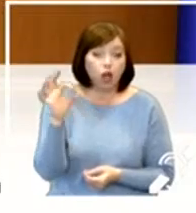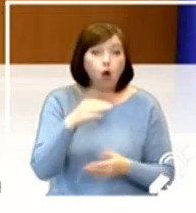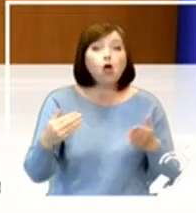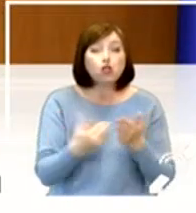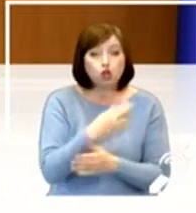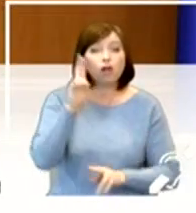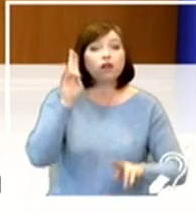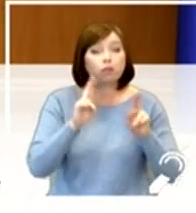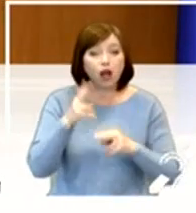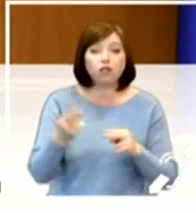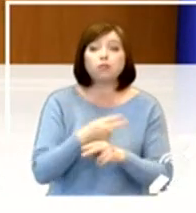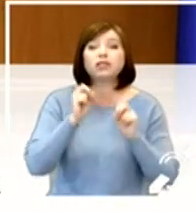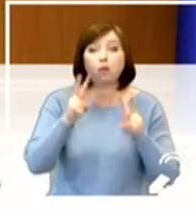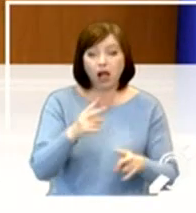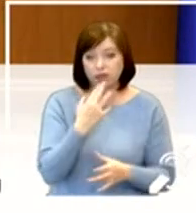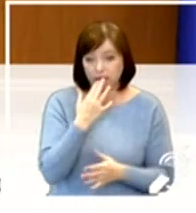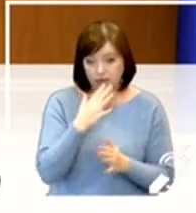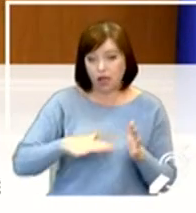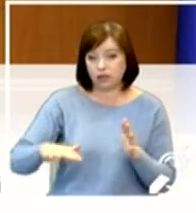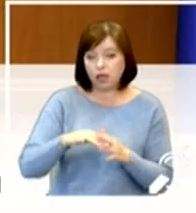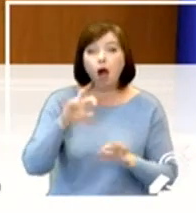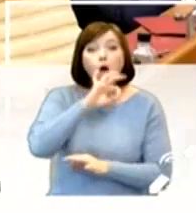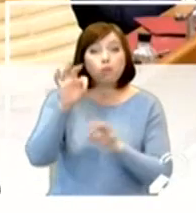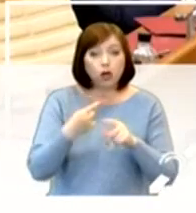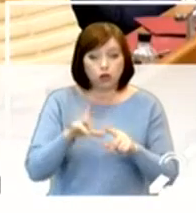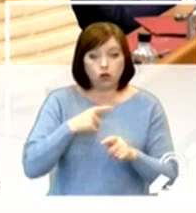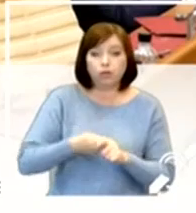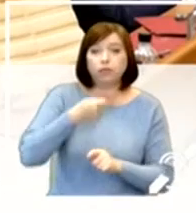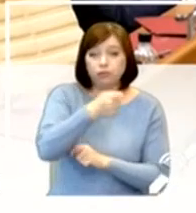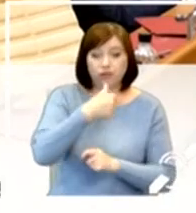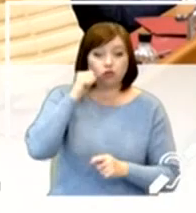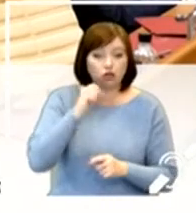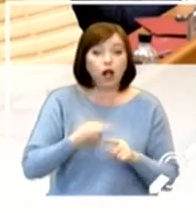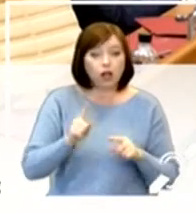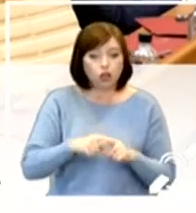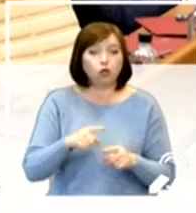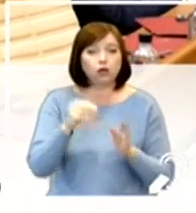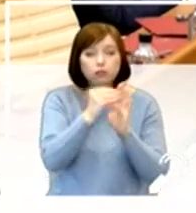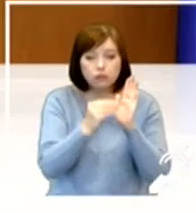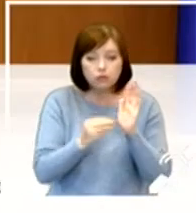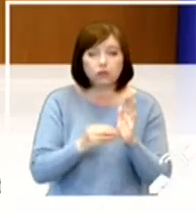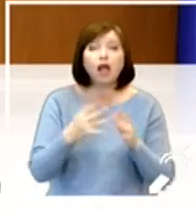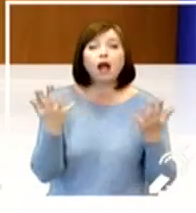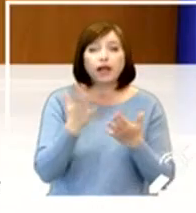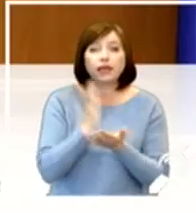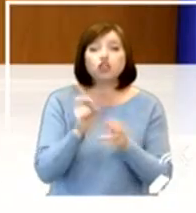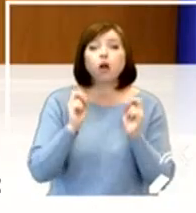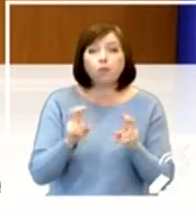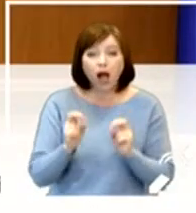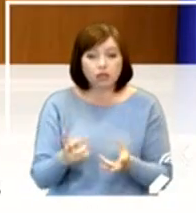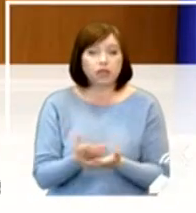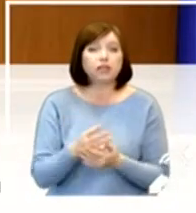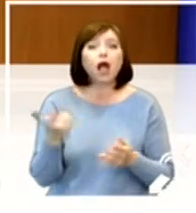noua strategie a Securității Naționale, proiect prezentat ieri, care definește pericolele la adresa securității,